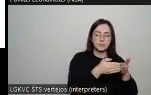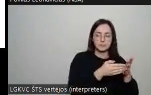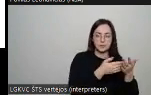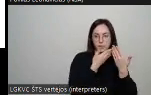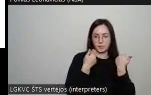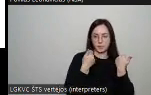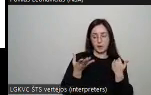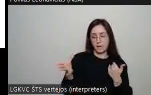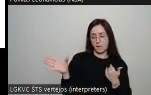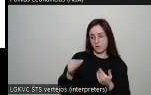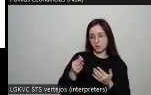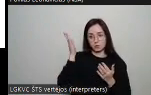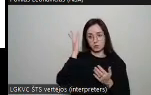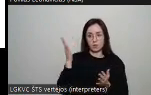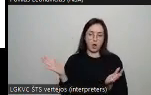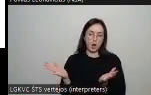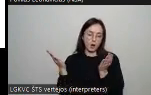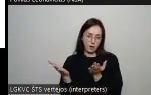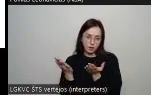lengva